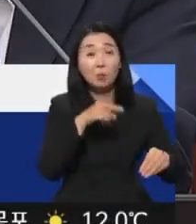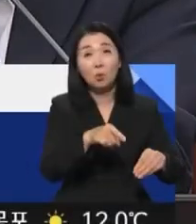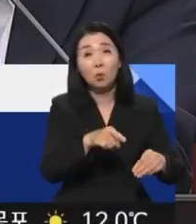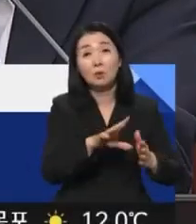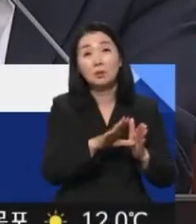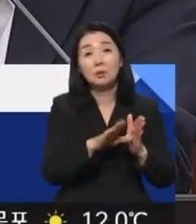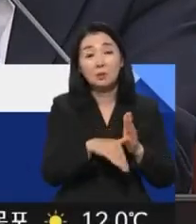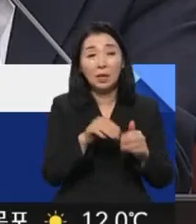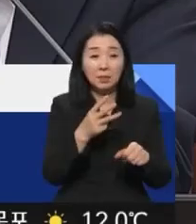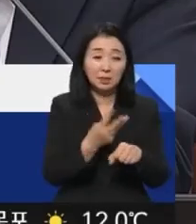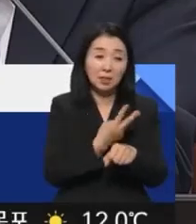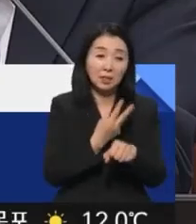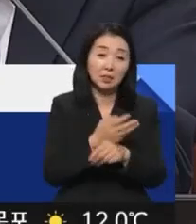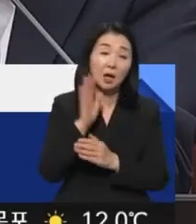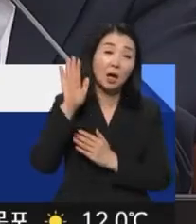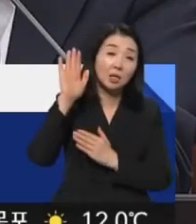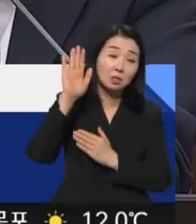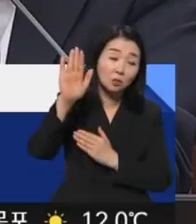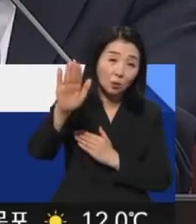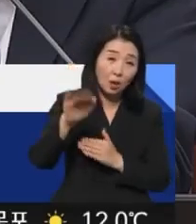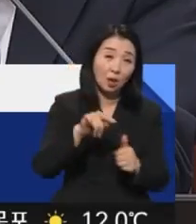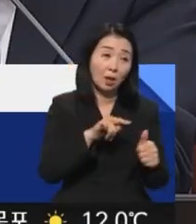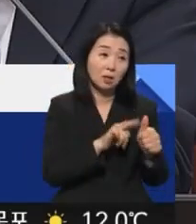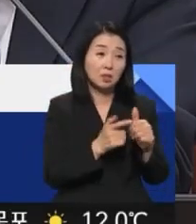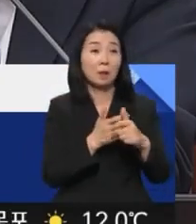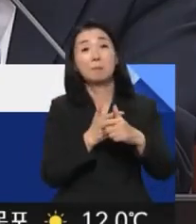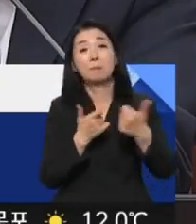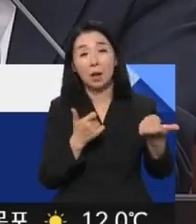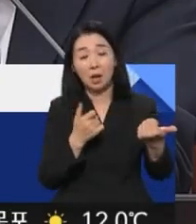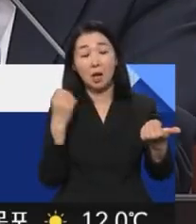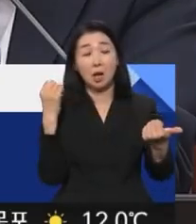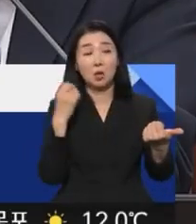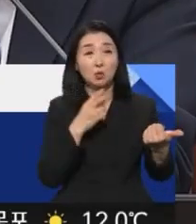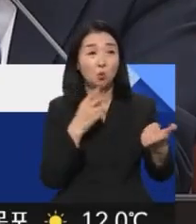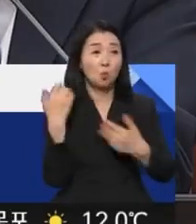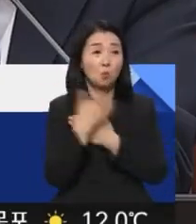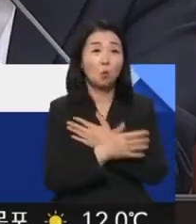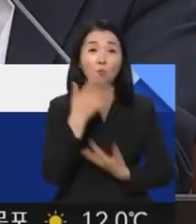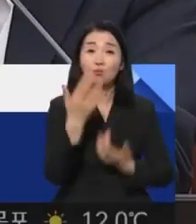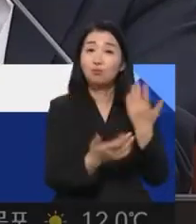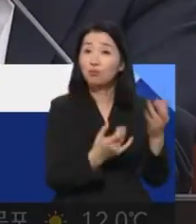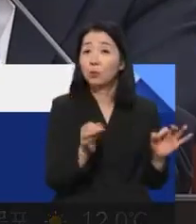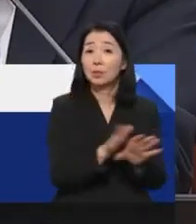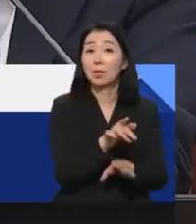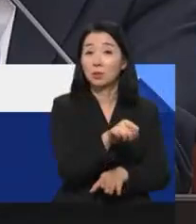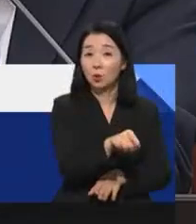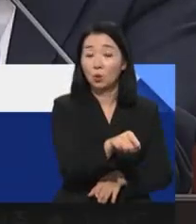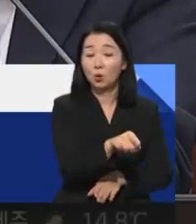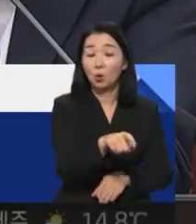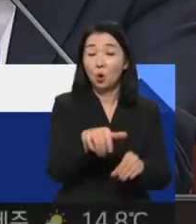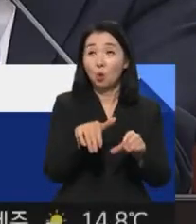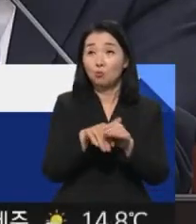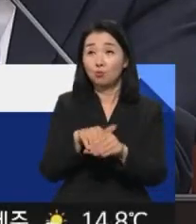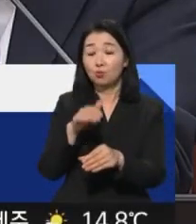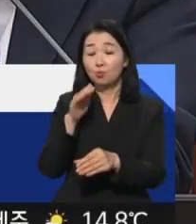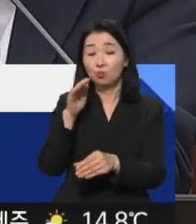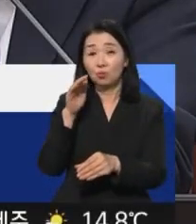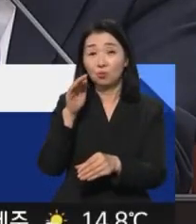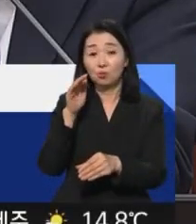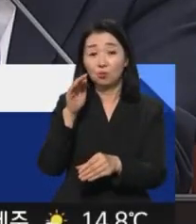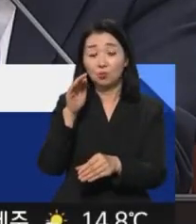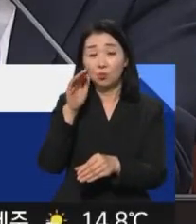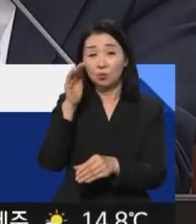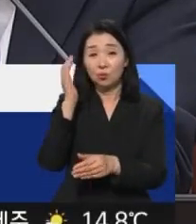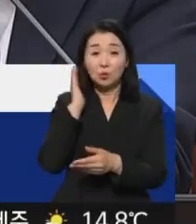사이 3시간 이후에 이 씨가 사살당하고 시신이 불태워졌어요. 다시 말해서 문재인의 3시간에